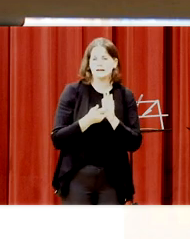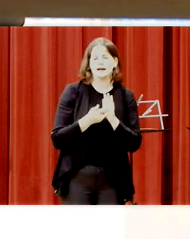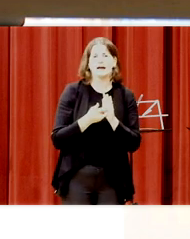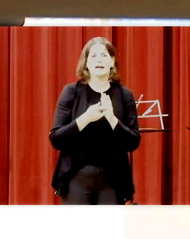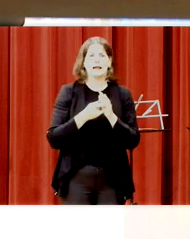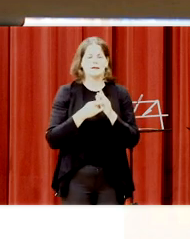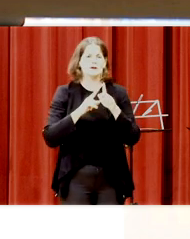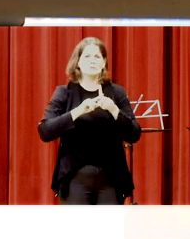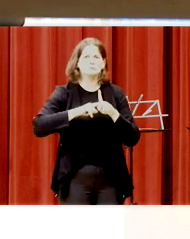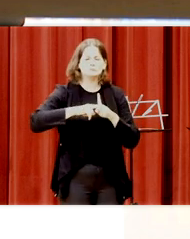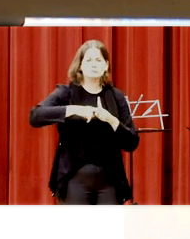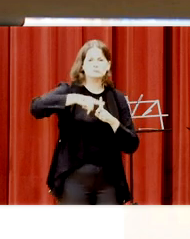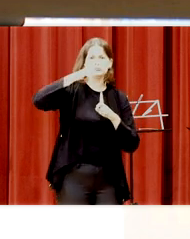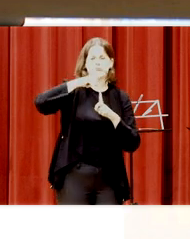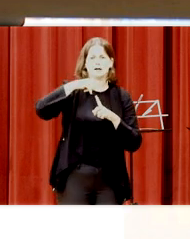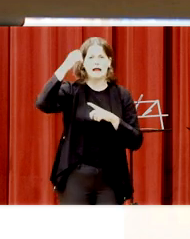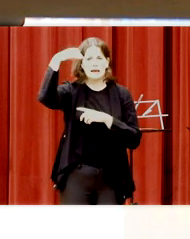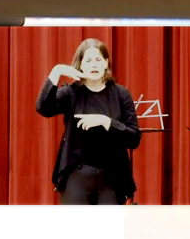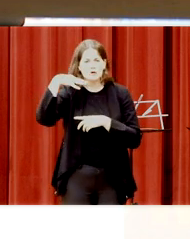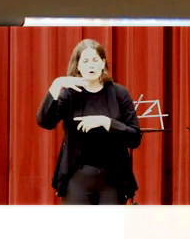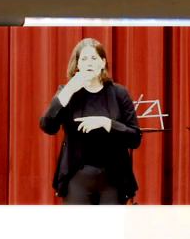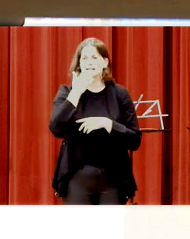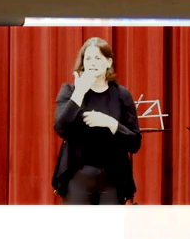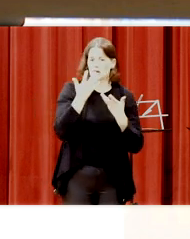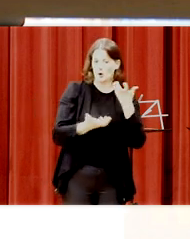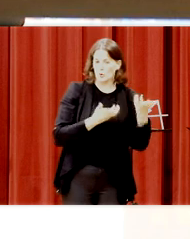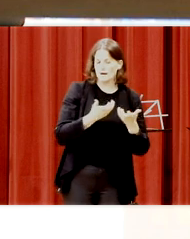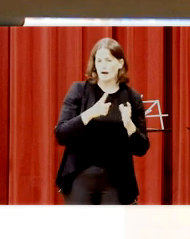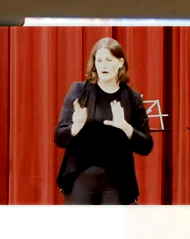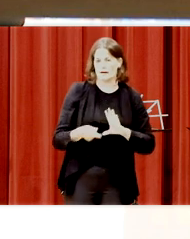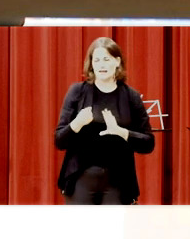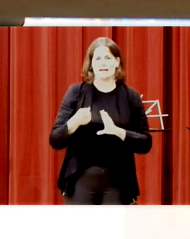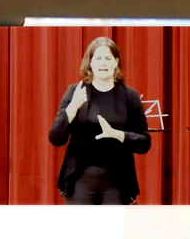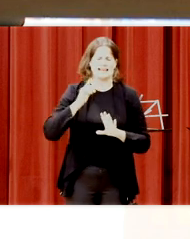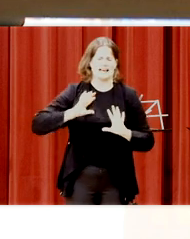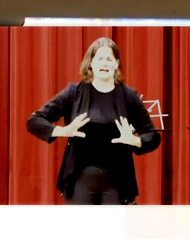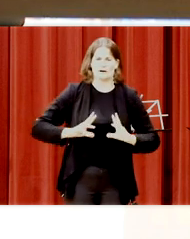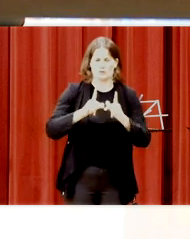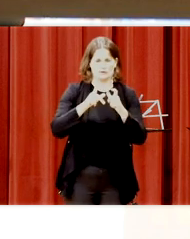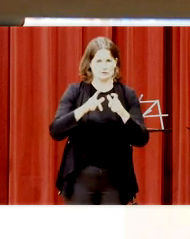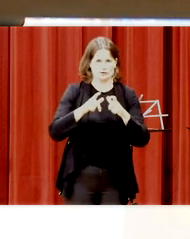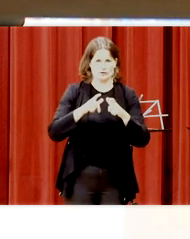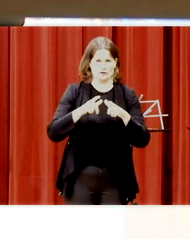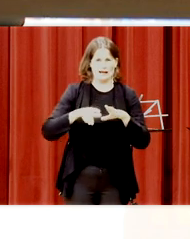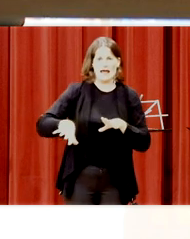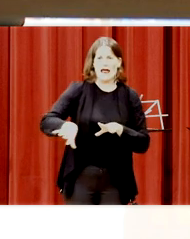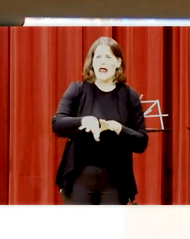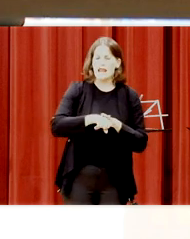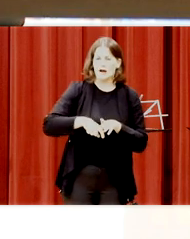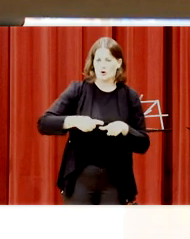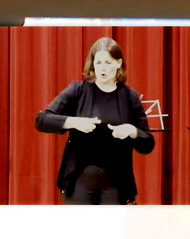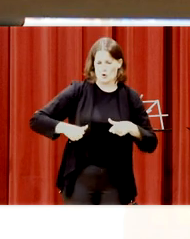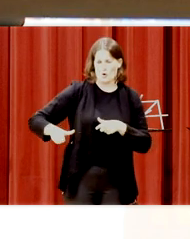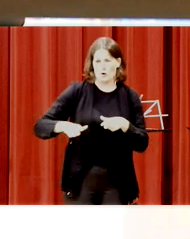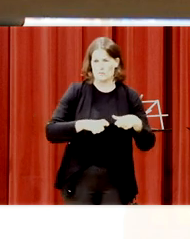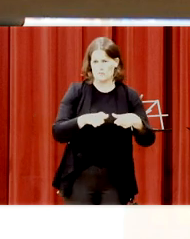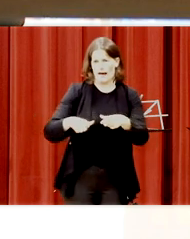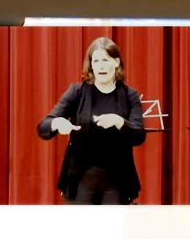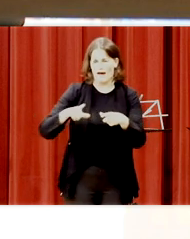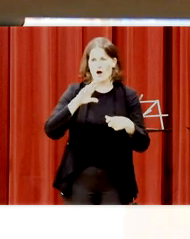em digueu, qui no té una rumba en su casa? Això és superrevolucionari. També és intel·ligència artificial. Ell va, no cau per les escales